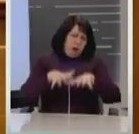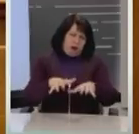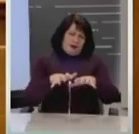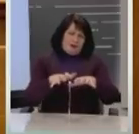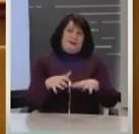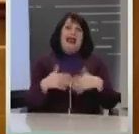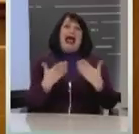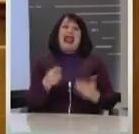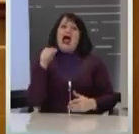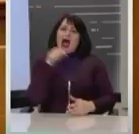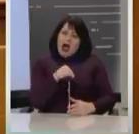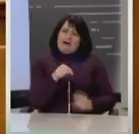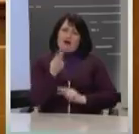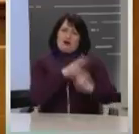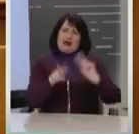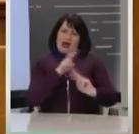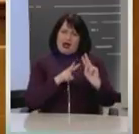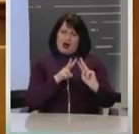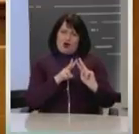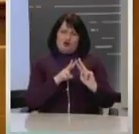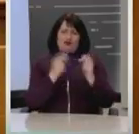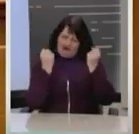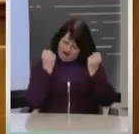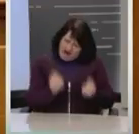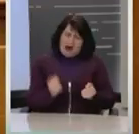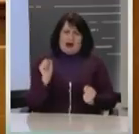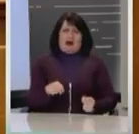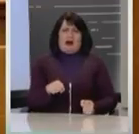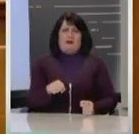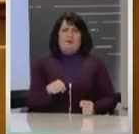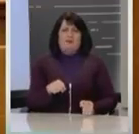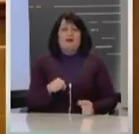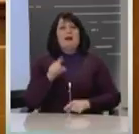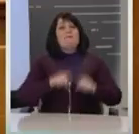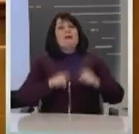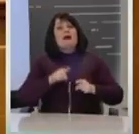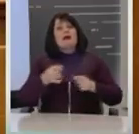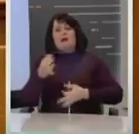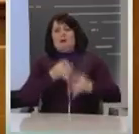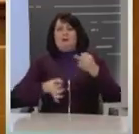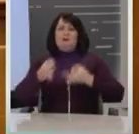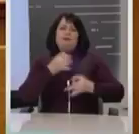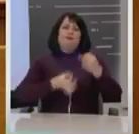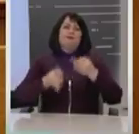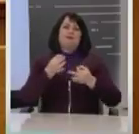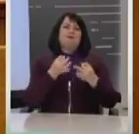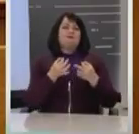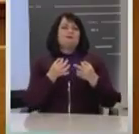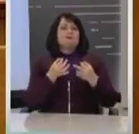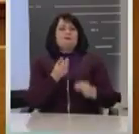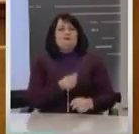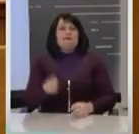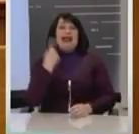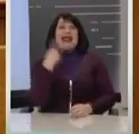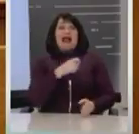Ωστόσο, αυτό το ακραίο καιρικό φαινόμενο, όσο ακραίο κι αν είναι, κάποιοι μιλούν για μια συχνότητα που υπερβαίνει τα